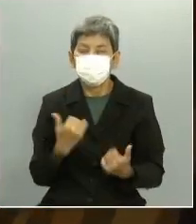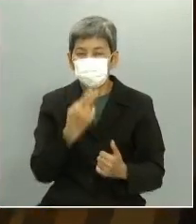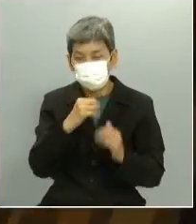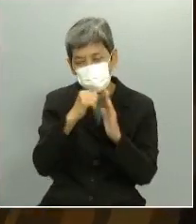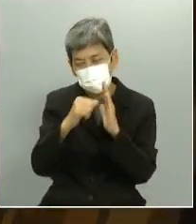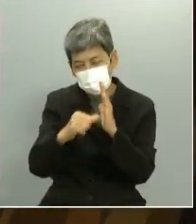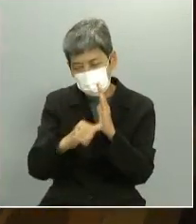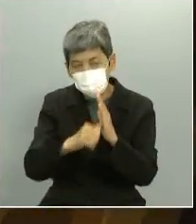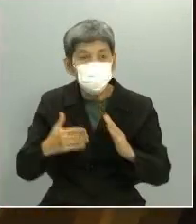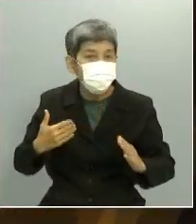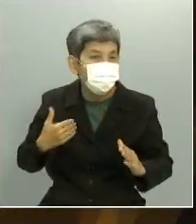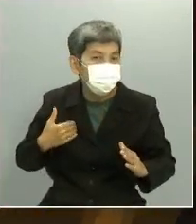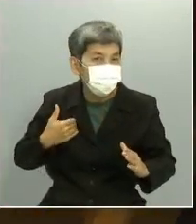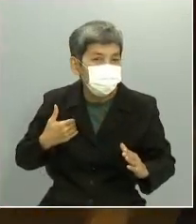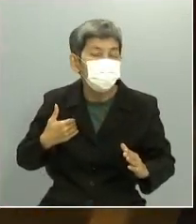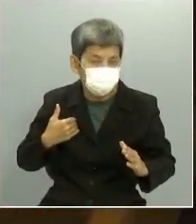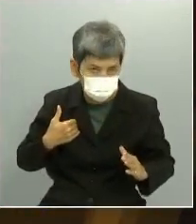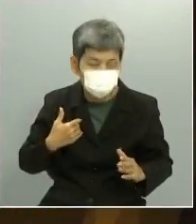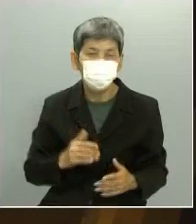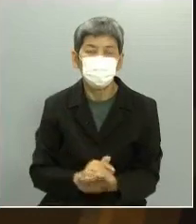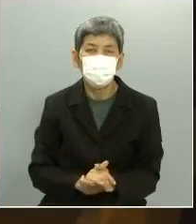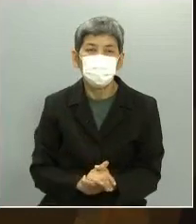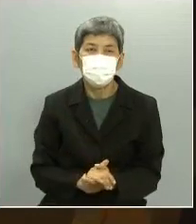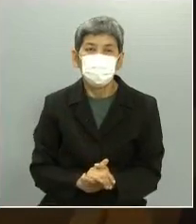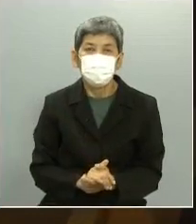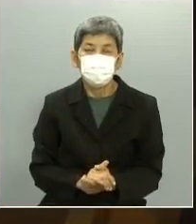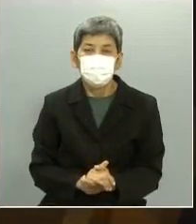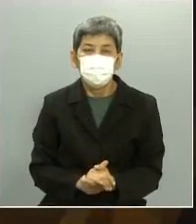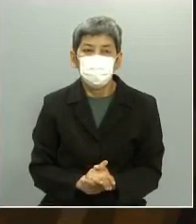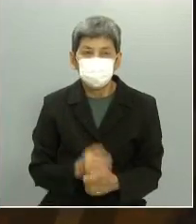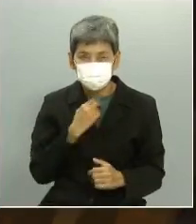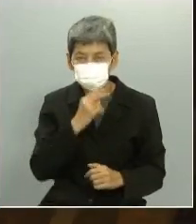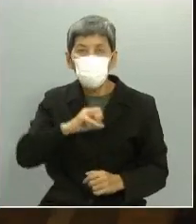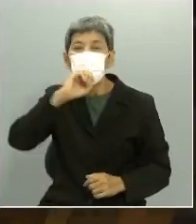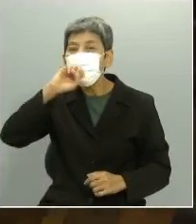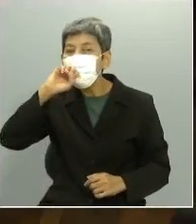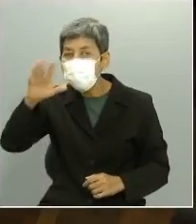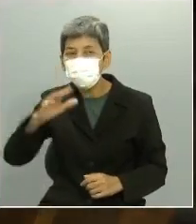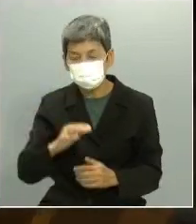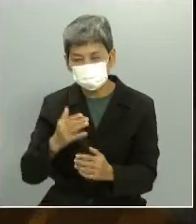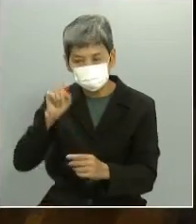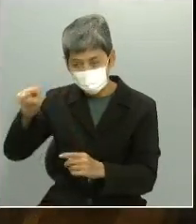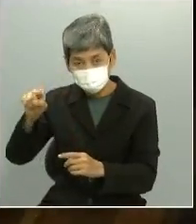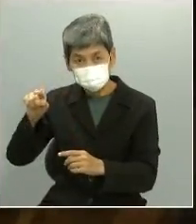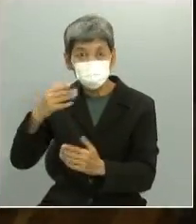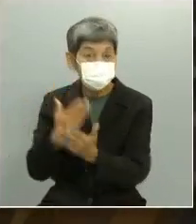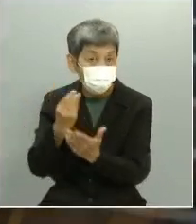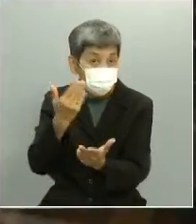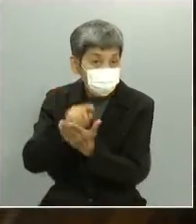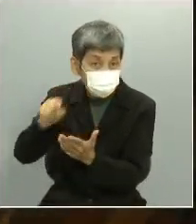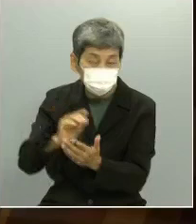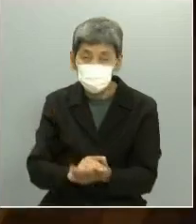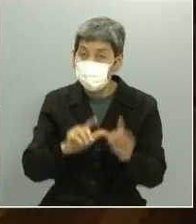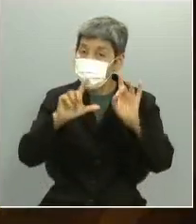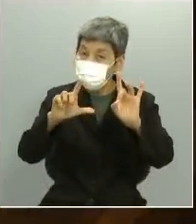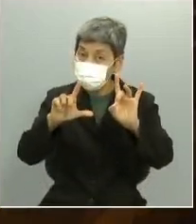ไม่ทันเนี่ยท่านผู้ชมฮะก็คือกรณีไปกล่าวอ้างว่าไปจ้างมาเนี่ยเท่าไหร่นะ8ล้านใช่